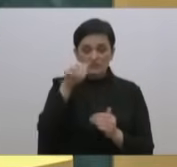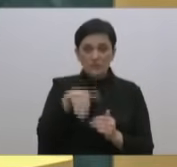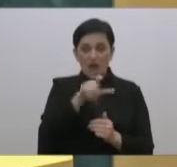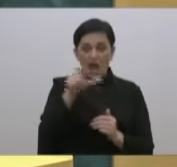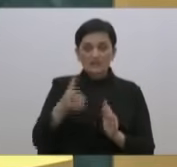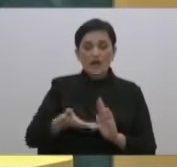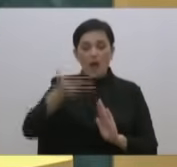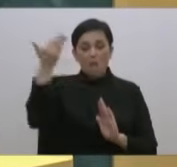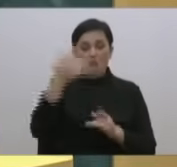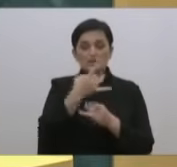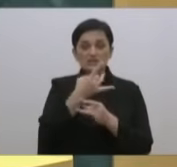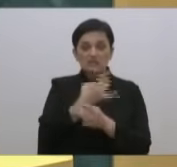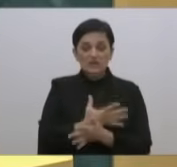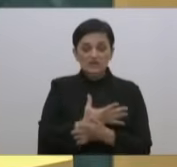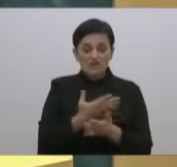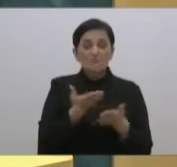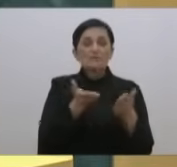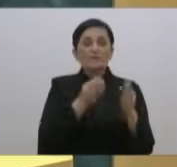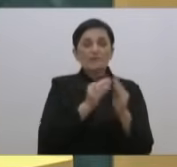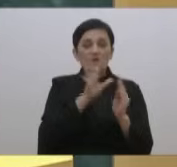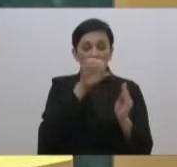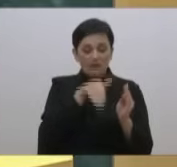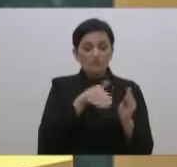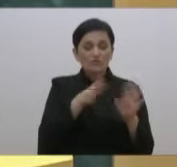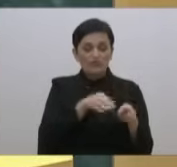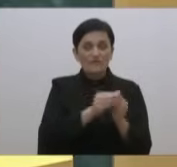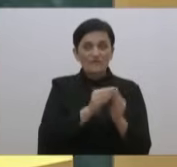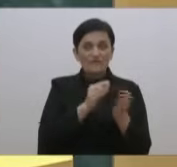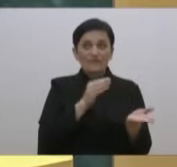ადამიანი ამოვიდა სიღარიბიდან, თუმცა 9 მილიონზე მეტი რჩება და